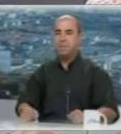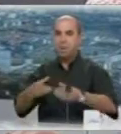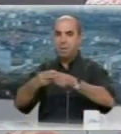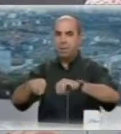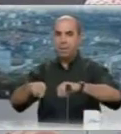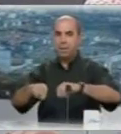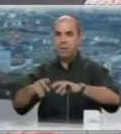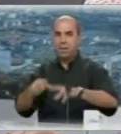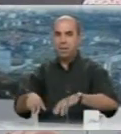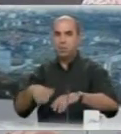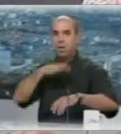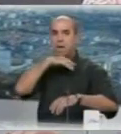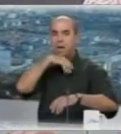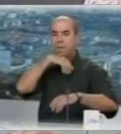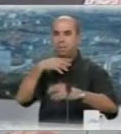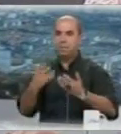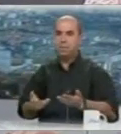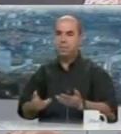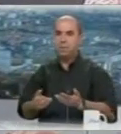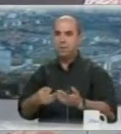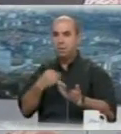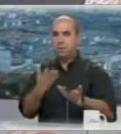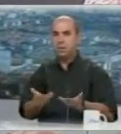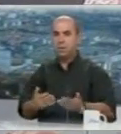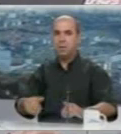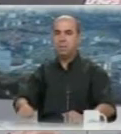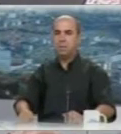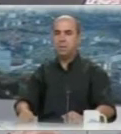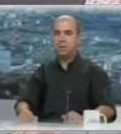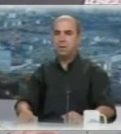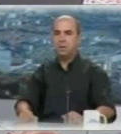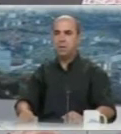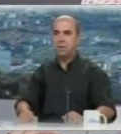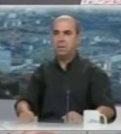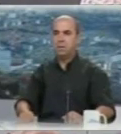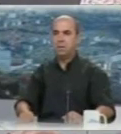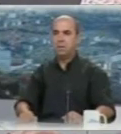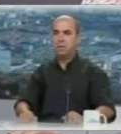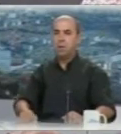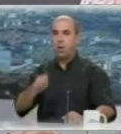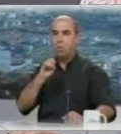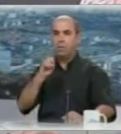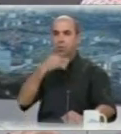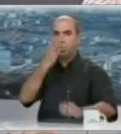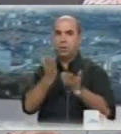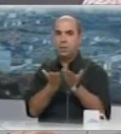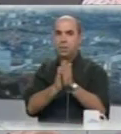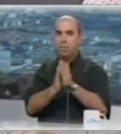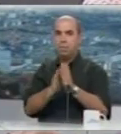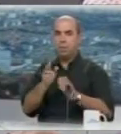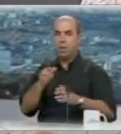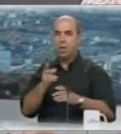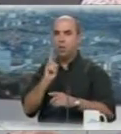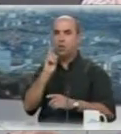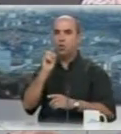كانوا يحطوا النعام، كان ذكرنا بهذه المعلومة أحمد كريم لبش الأستاذ اللي عنده الكتاب حول